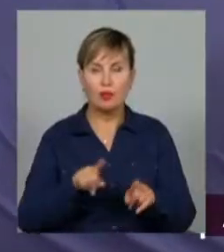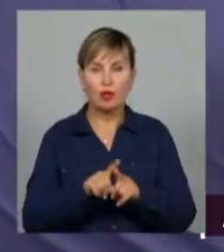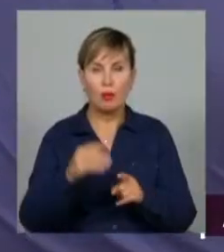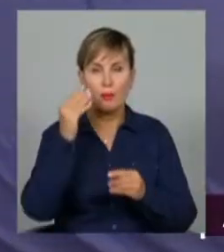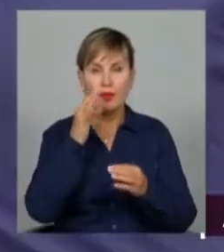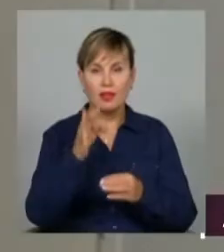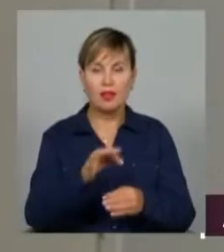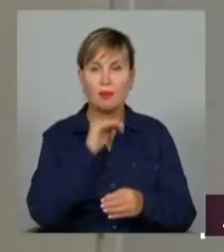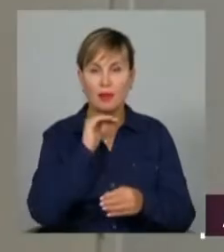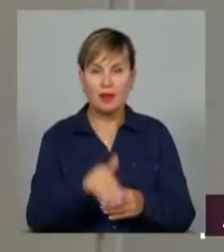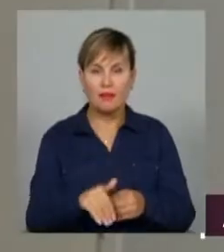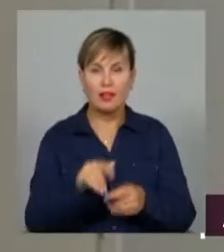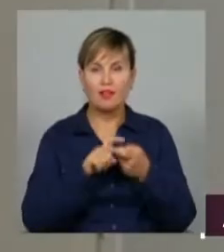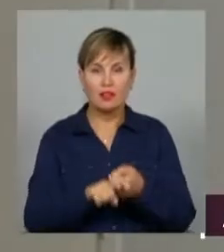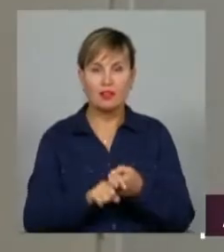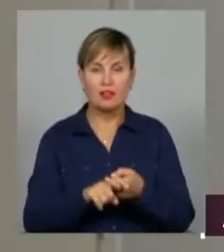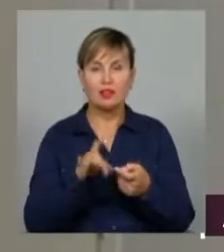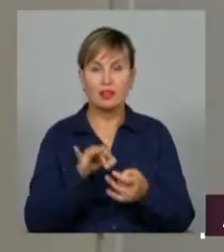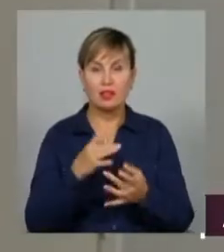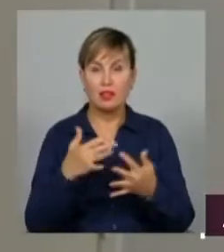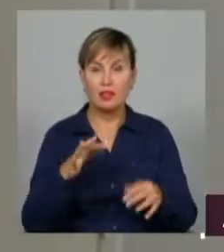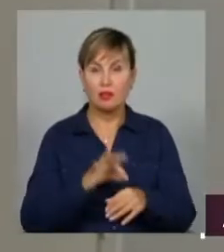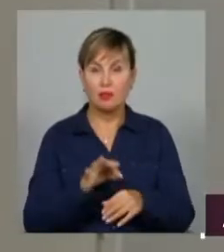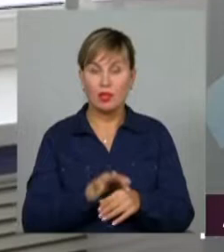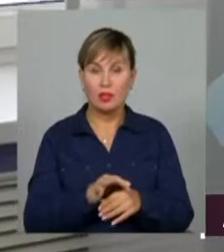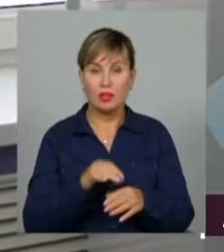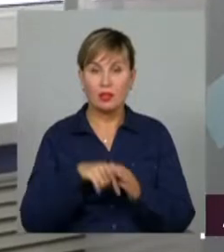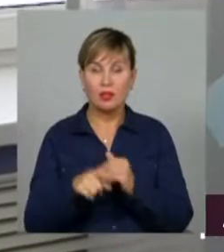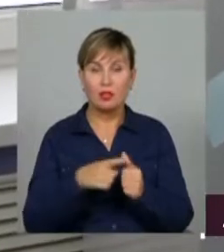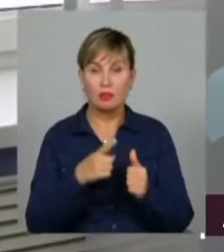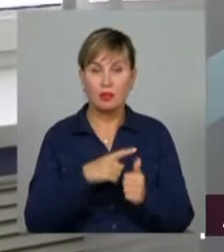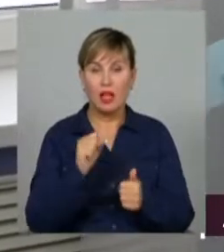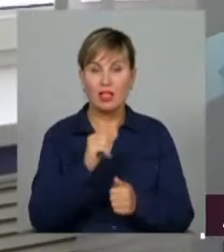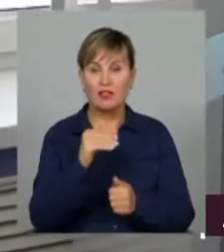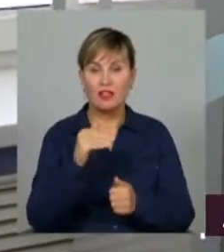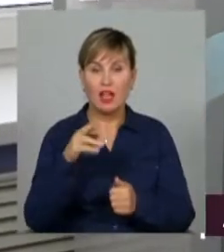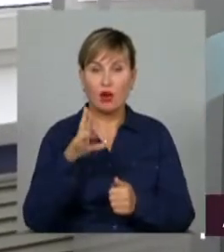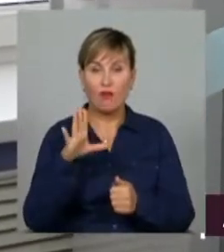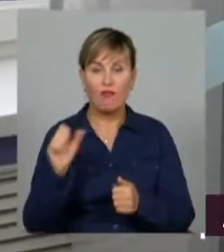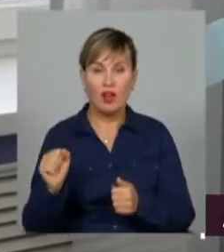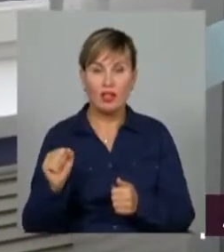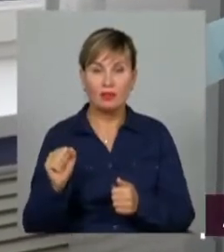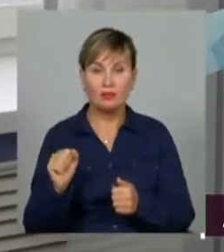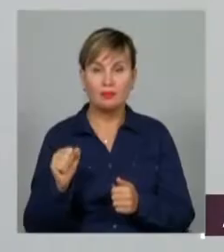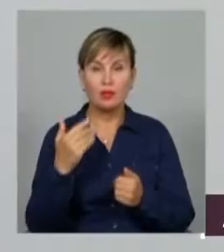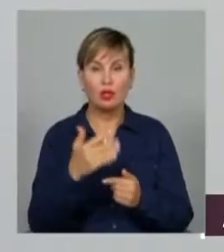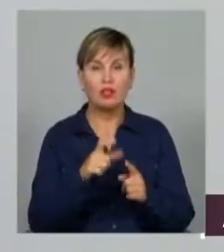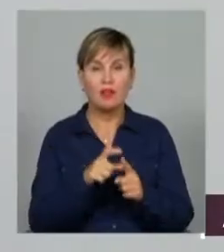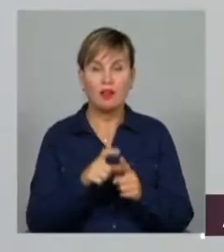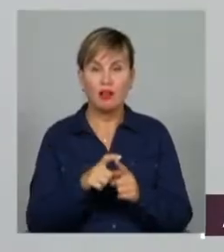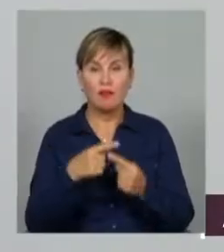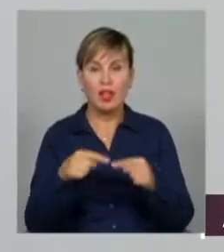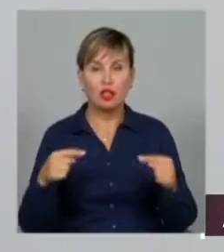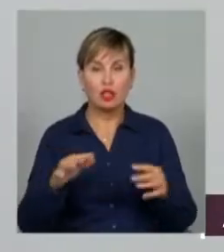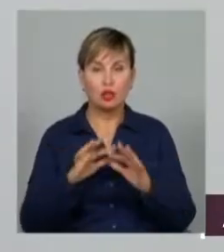высказала профессор кафедры инфекционных и тропических болезней КазНМУ имени Асфендиярова Равиля Егембердиева. По ее словам, в